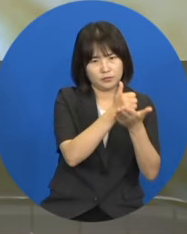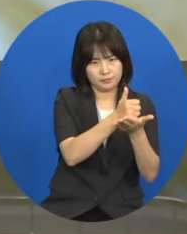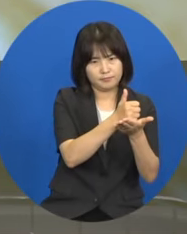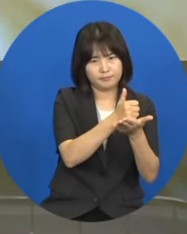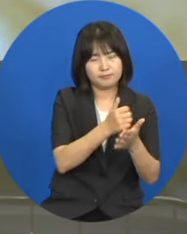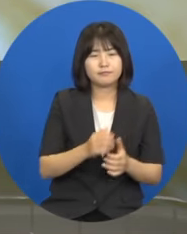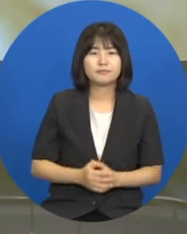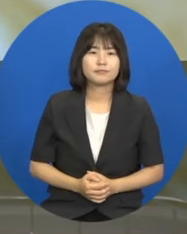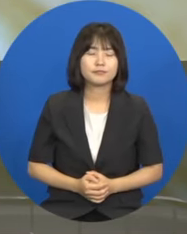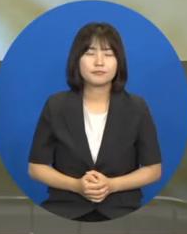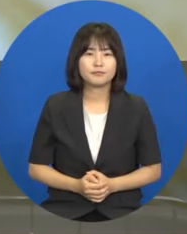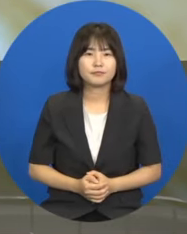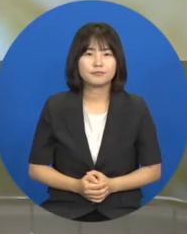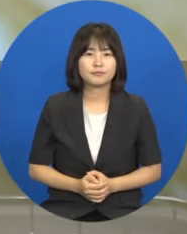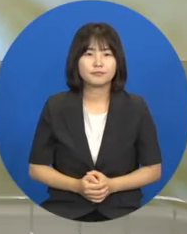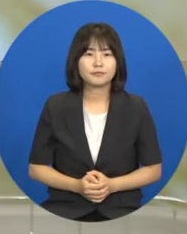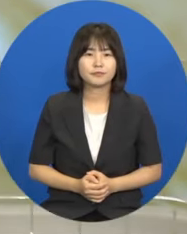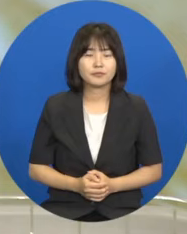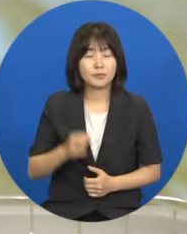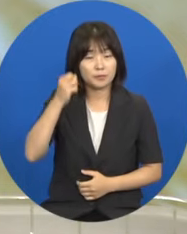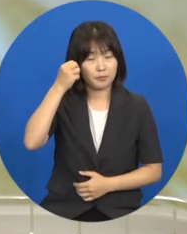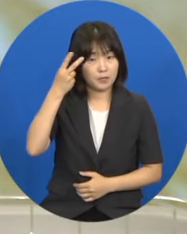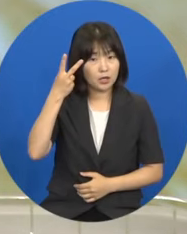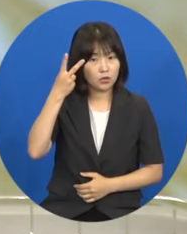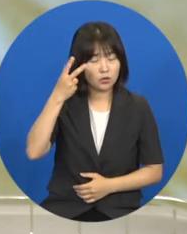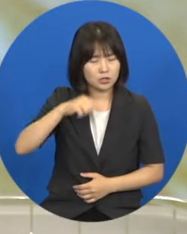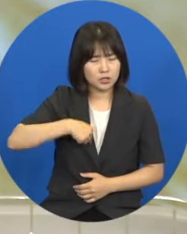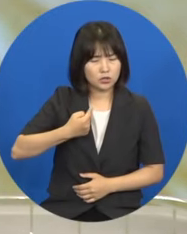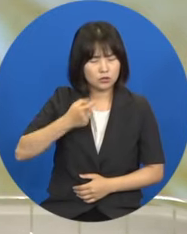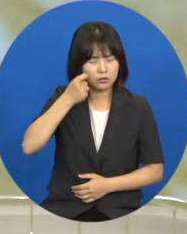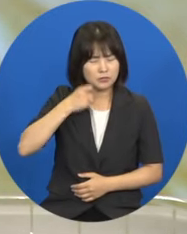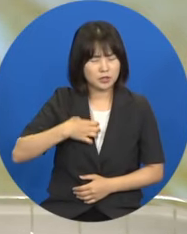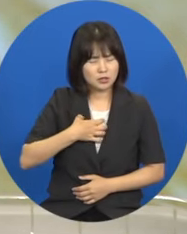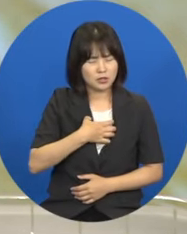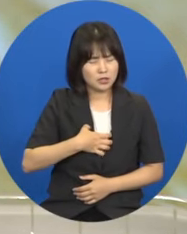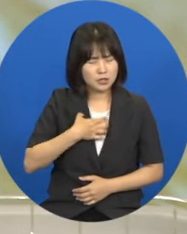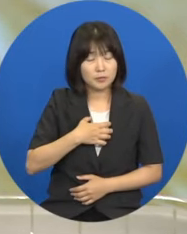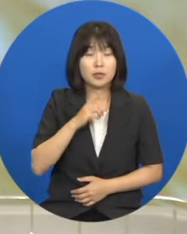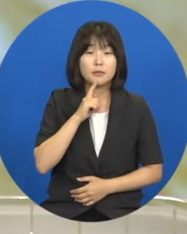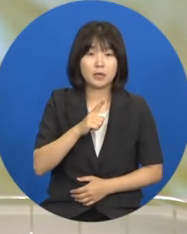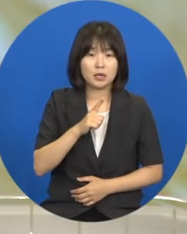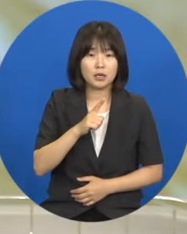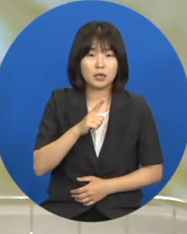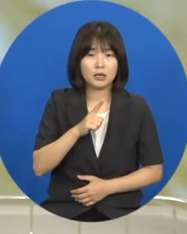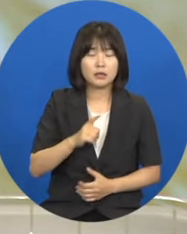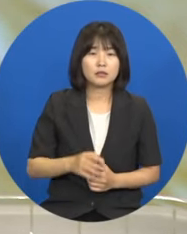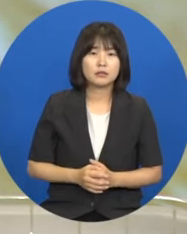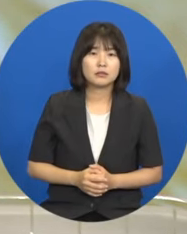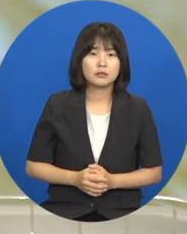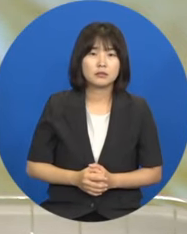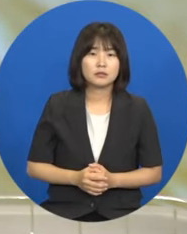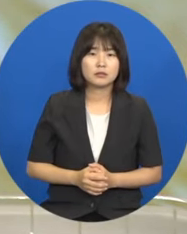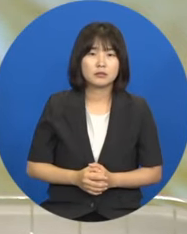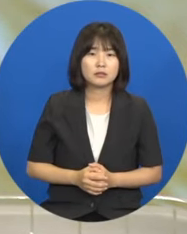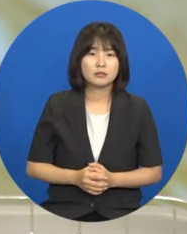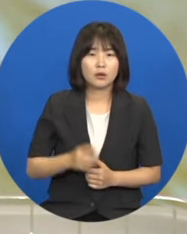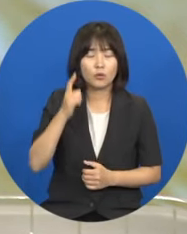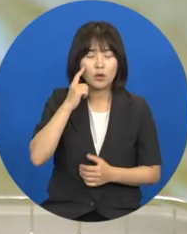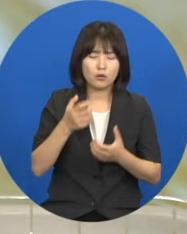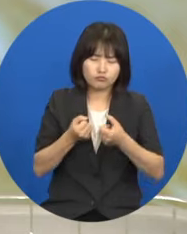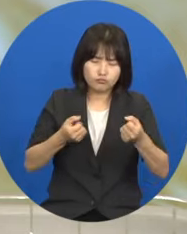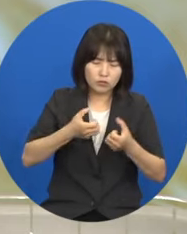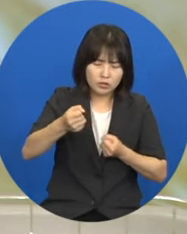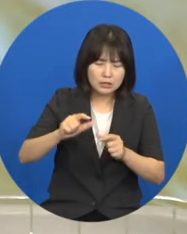있습니다. 바울은 스스로 비참하다고 하는데 분열된 삶을 살기